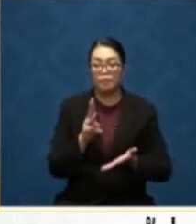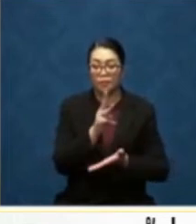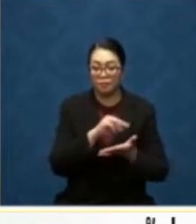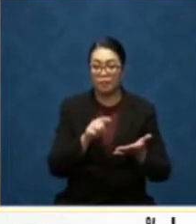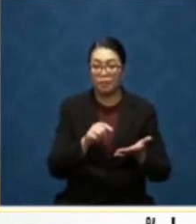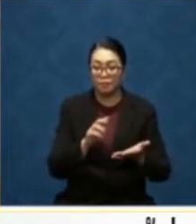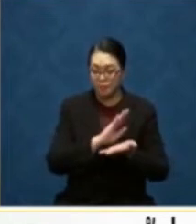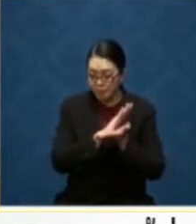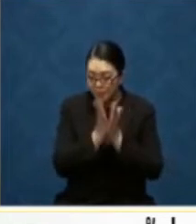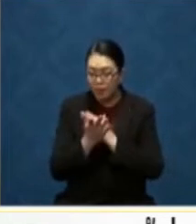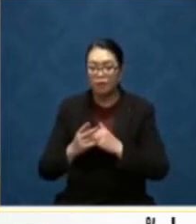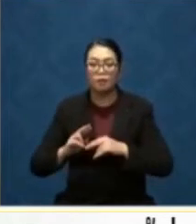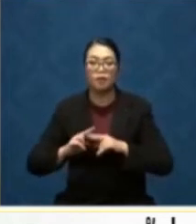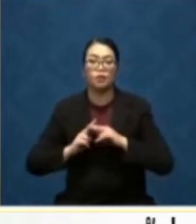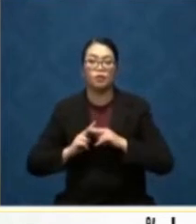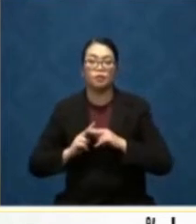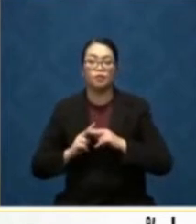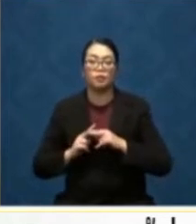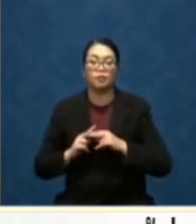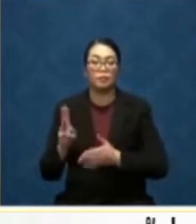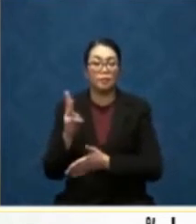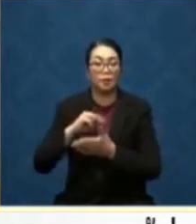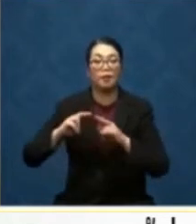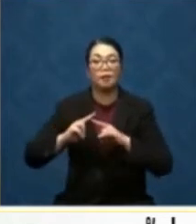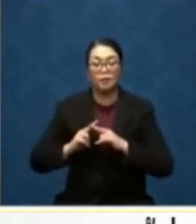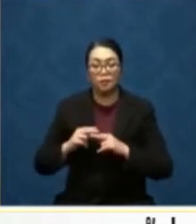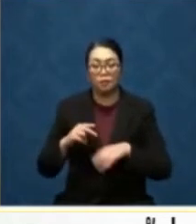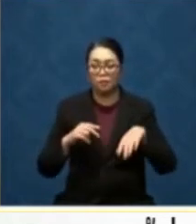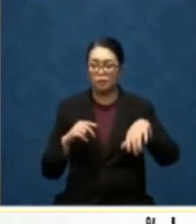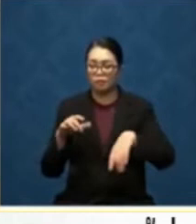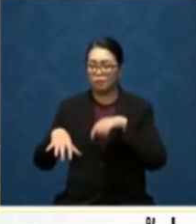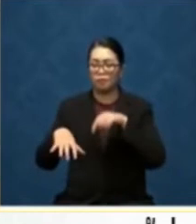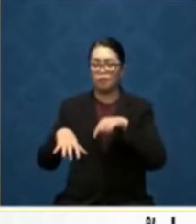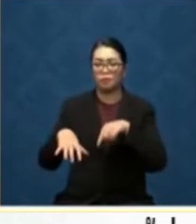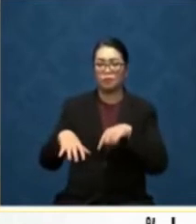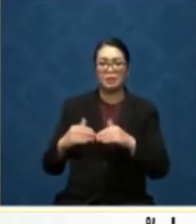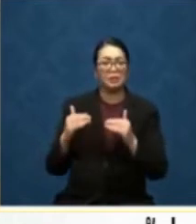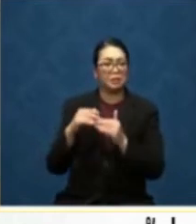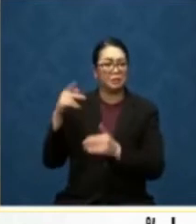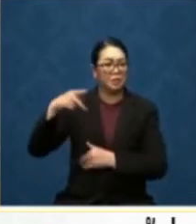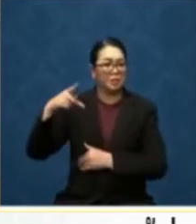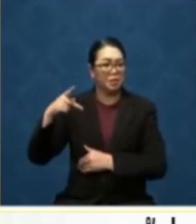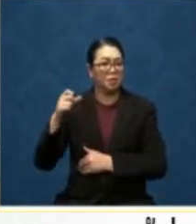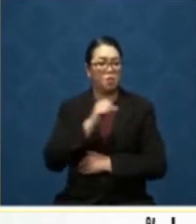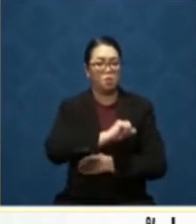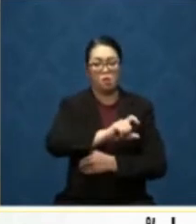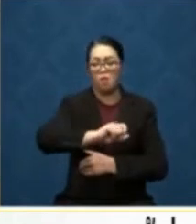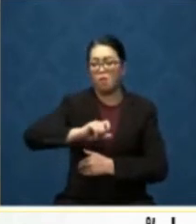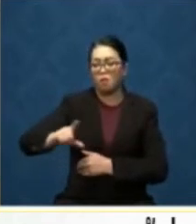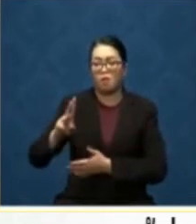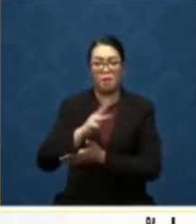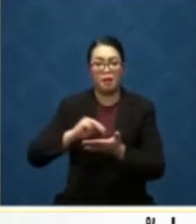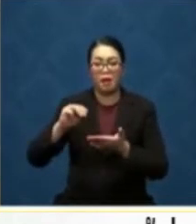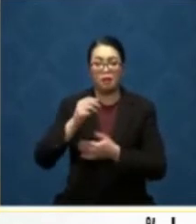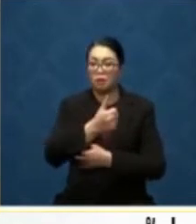สถาบลบัดีตศึกษาจุลาพรแ่นี้ ให้กายเป็เอกกชนนะครับจะทำให้สถาบแนี้ได้รับสิทธิพิเศษ